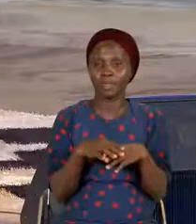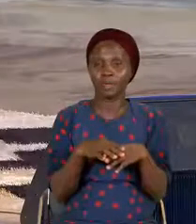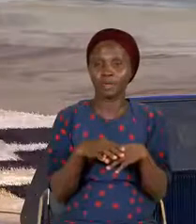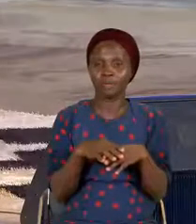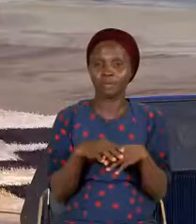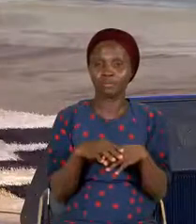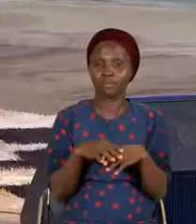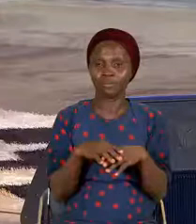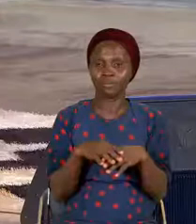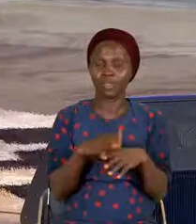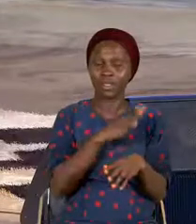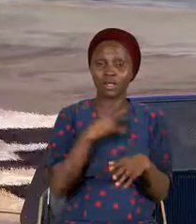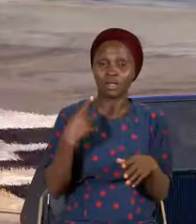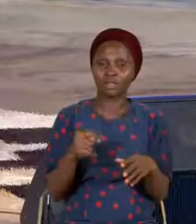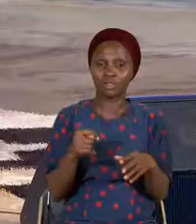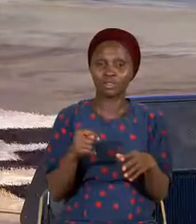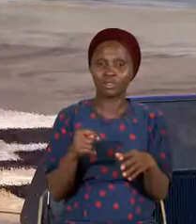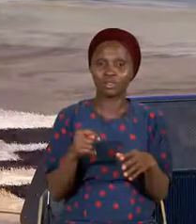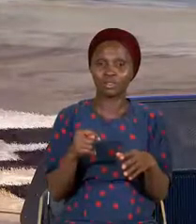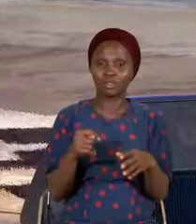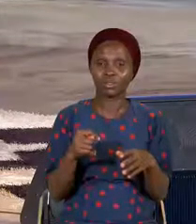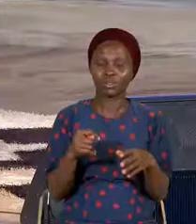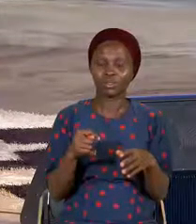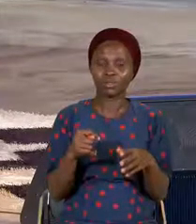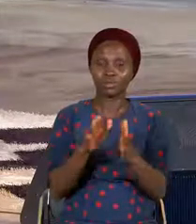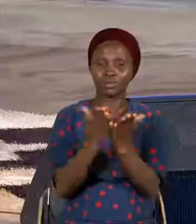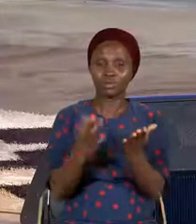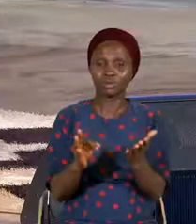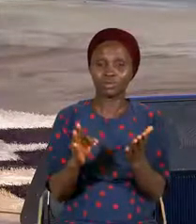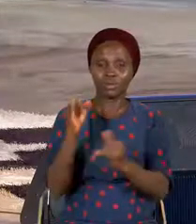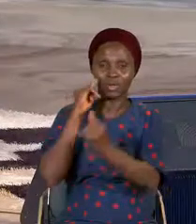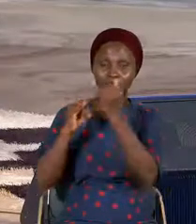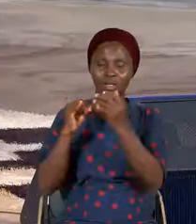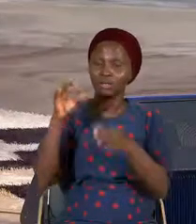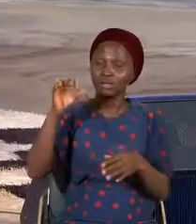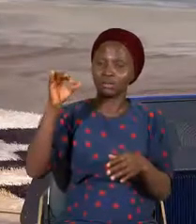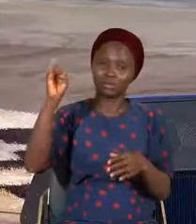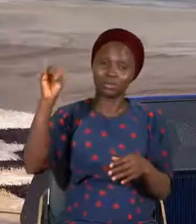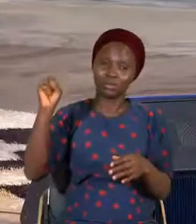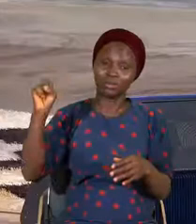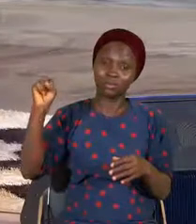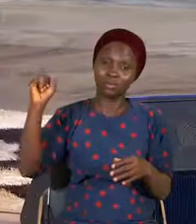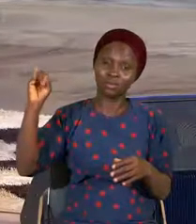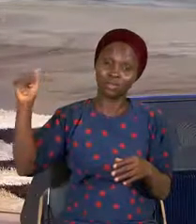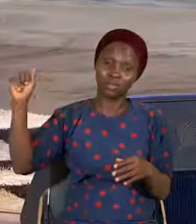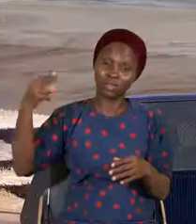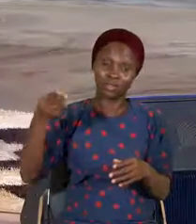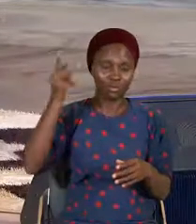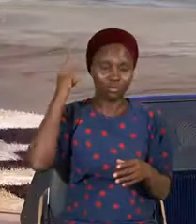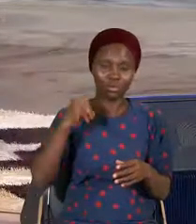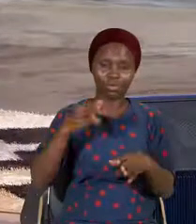le temple et le livre d'Ésaïe lui a été remis. Il a ouvert les pages où il était